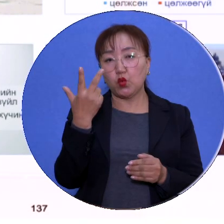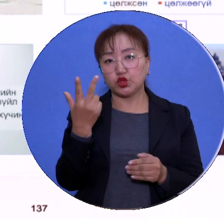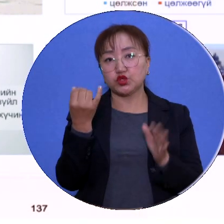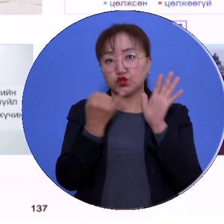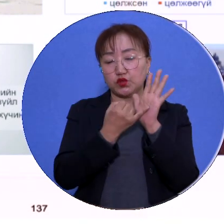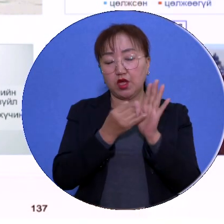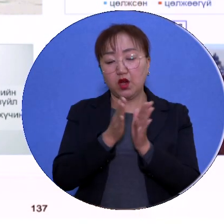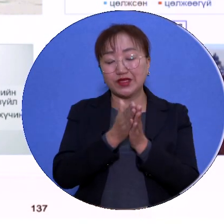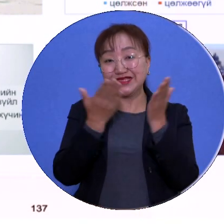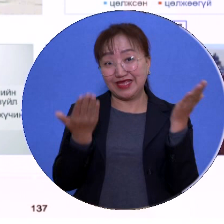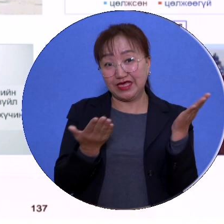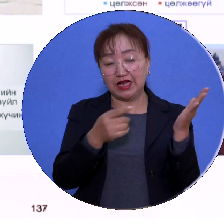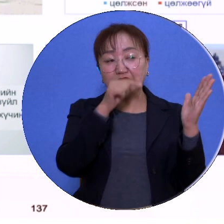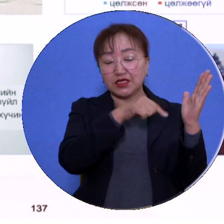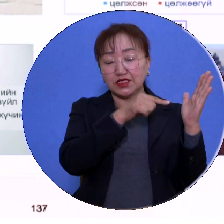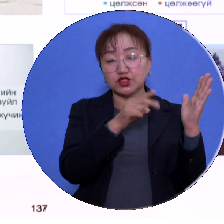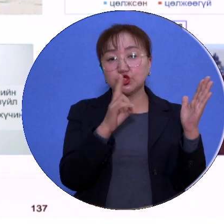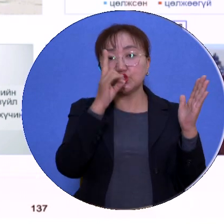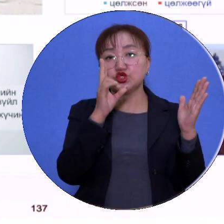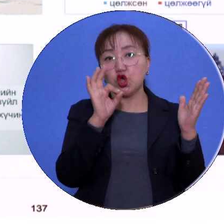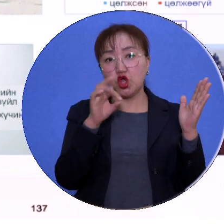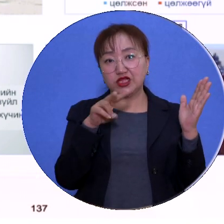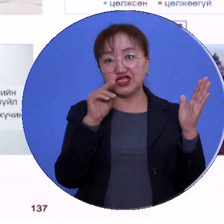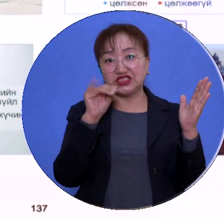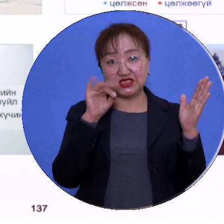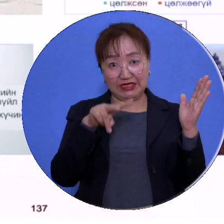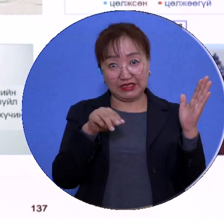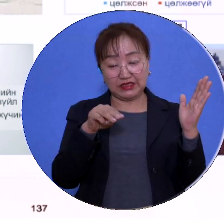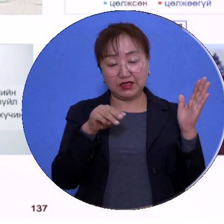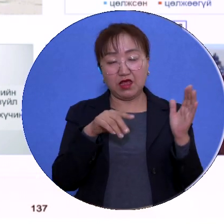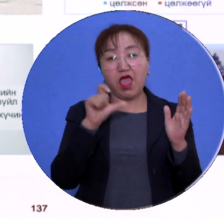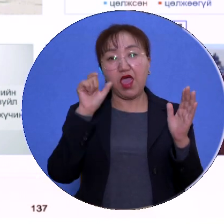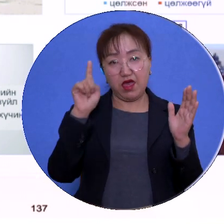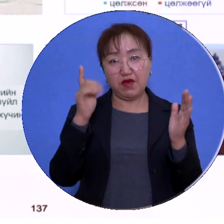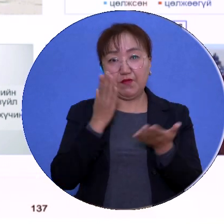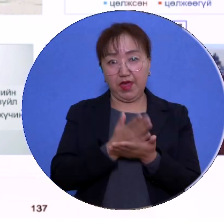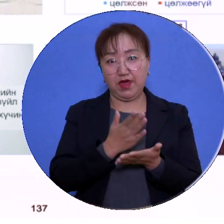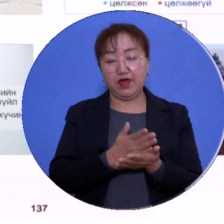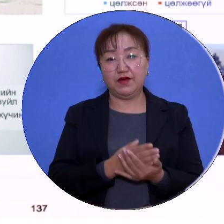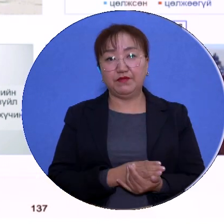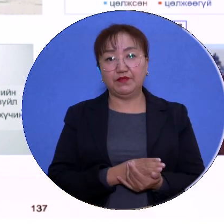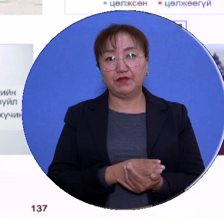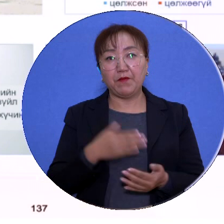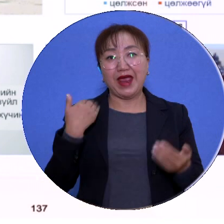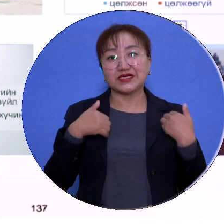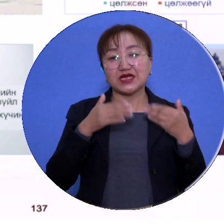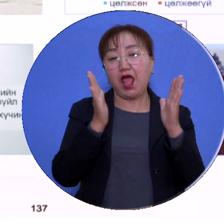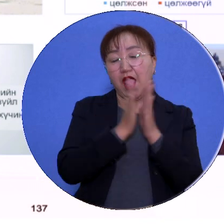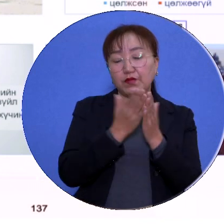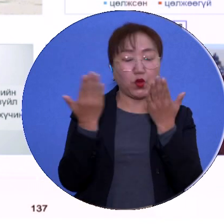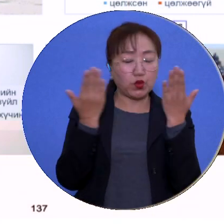གཏུགས སྐེ